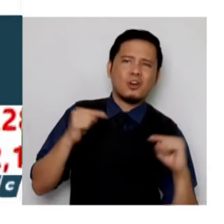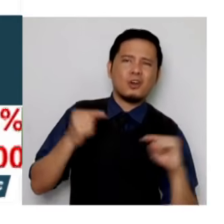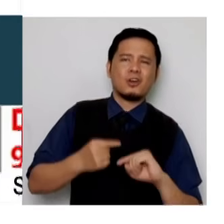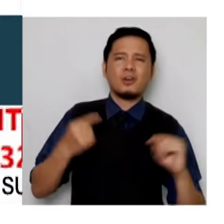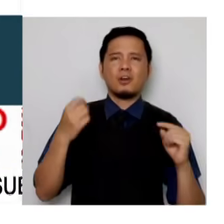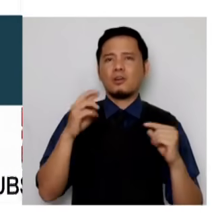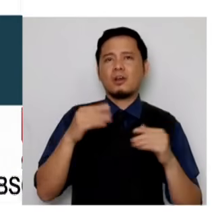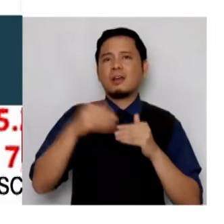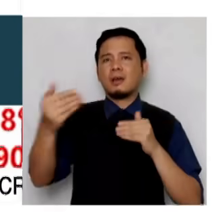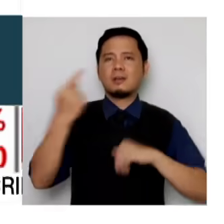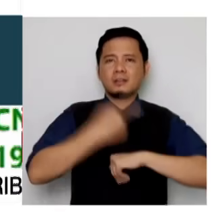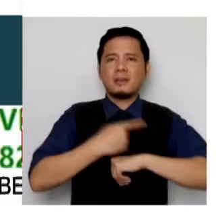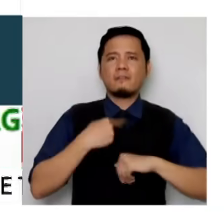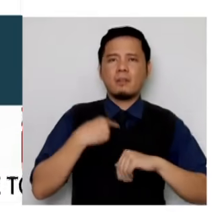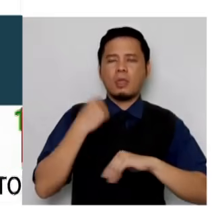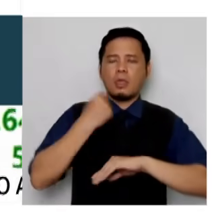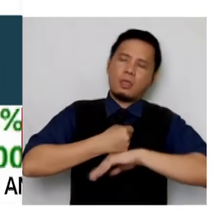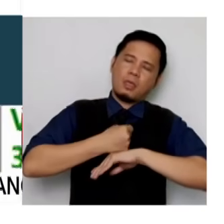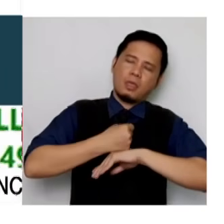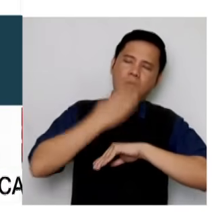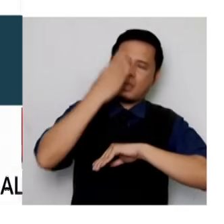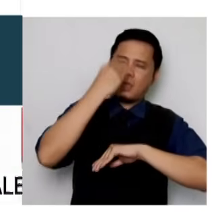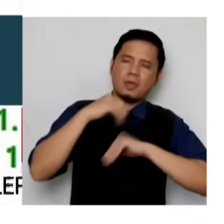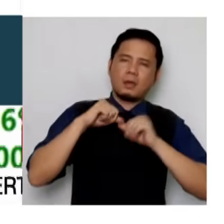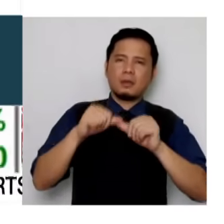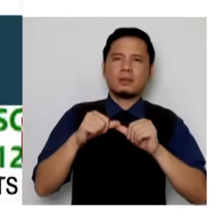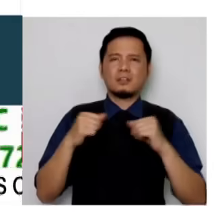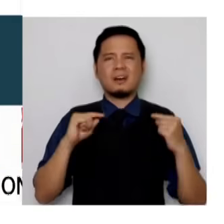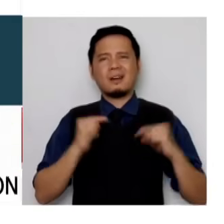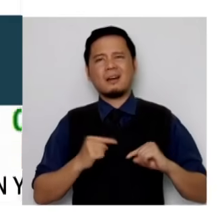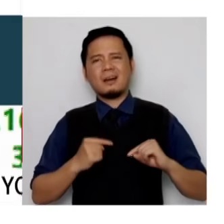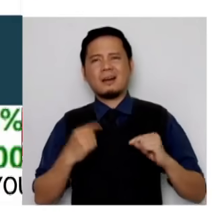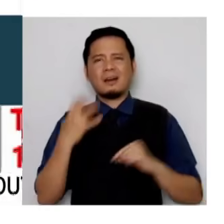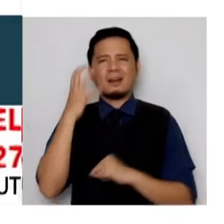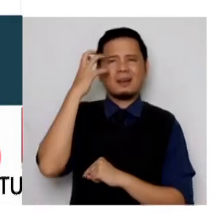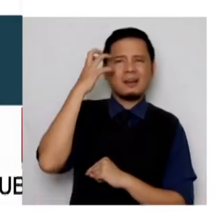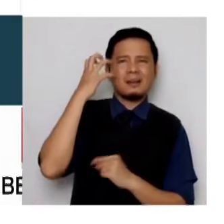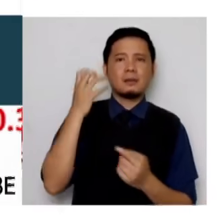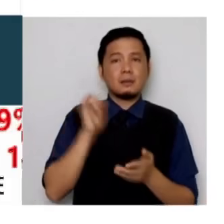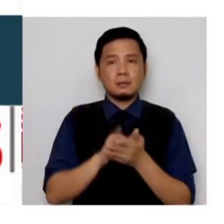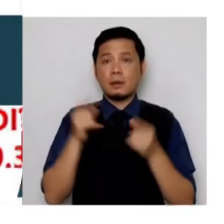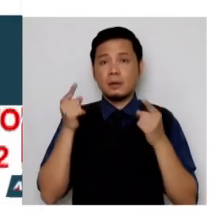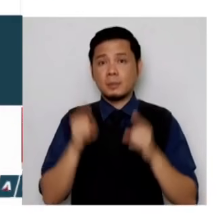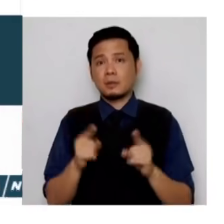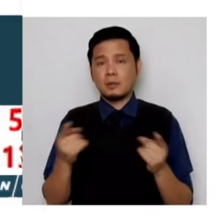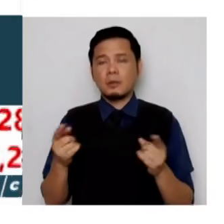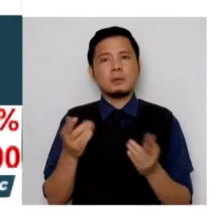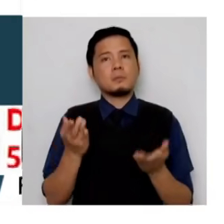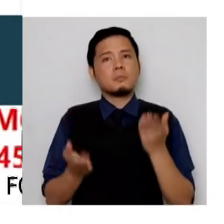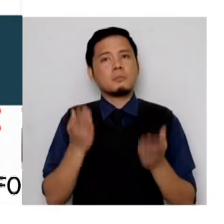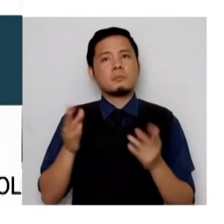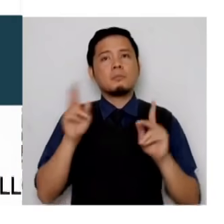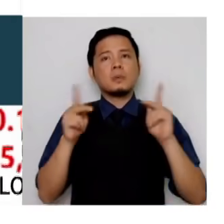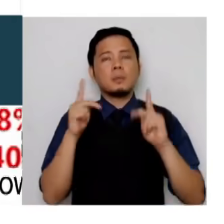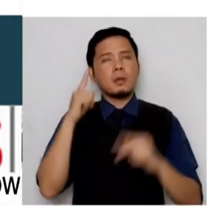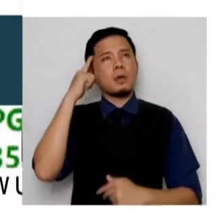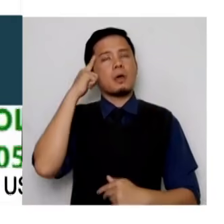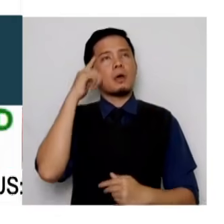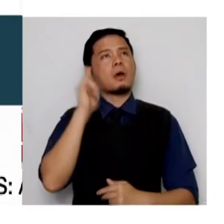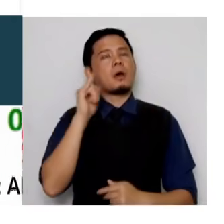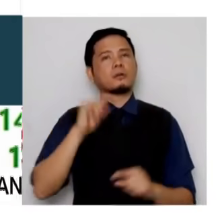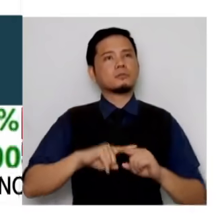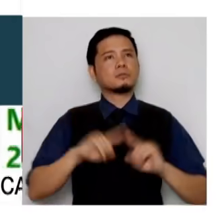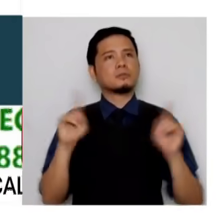sila. Masakit katawan. So, siyempre, pag nababalitaan yan, nag-iiba rin naman yung pananaw ng